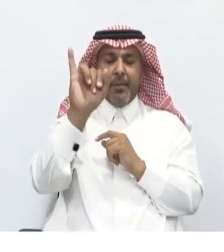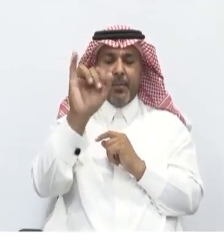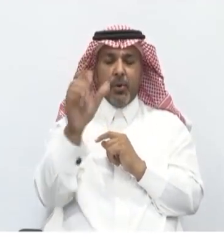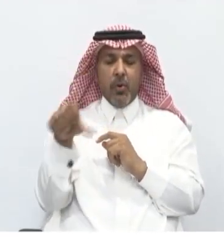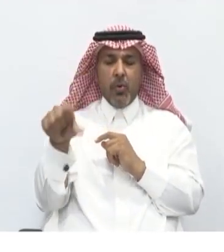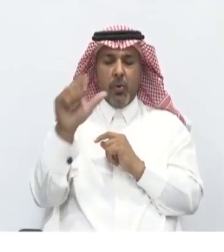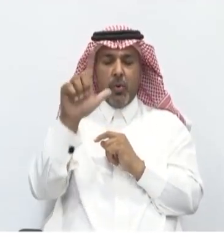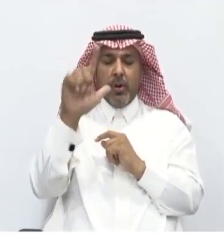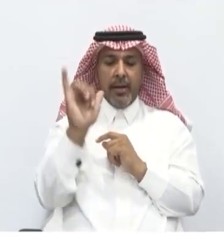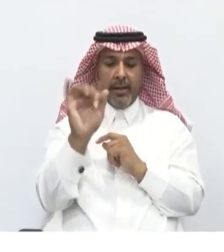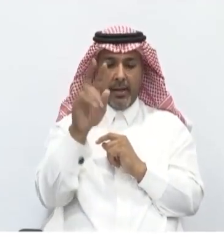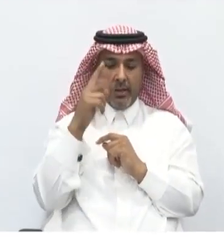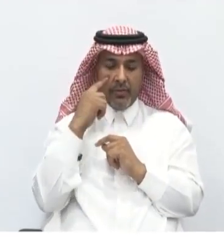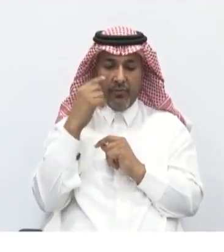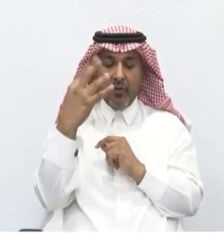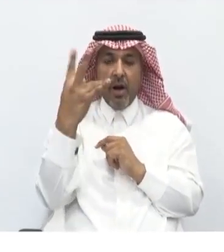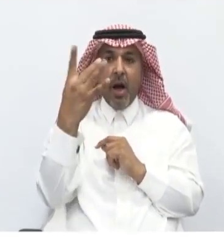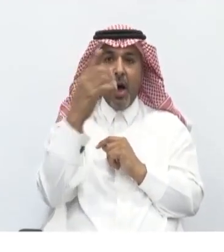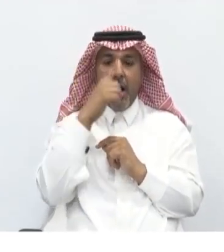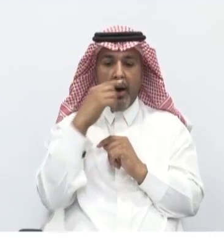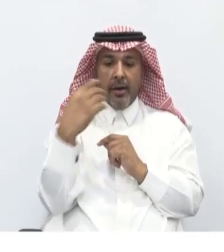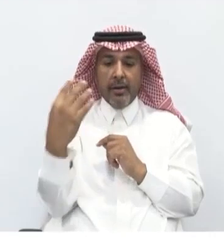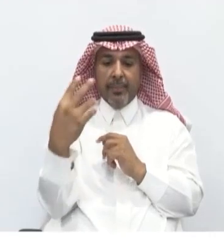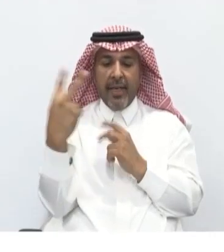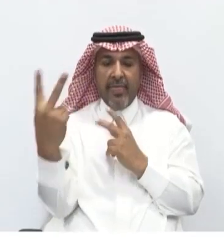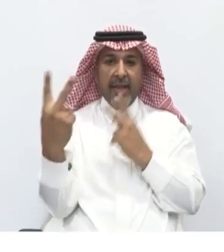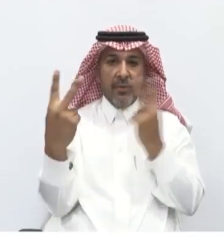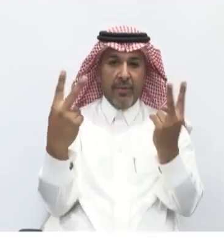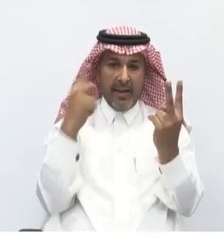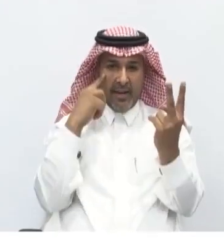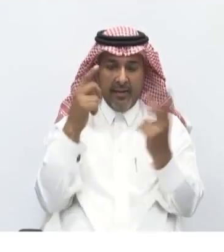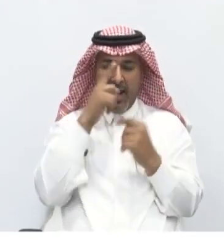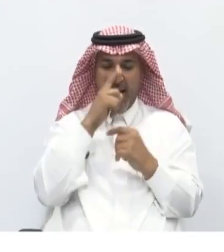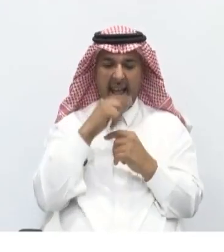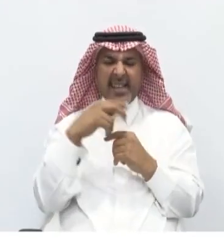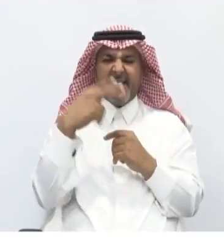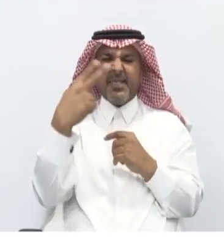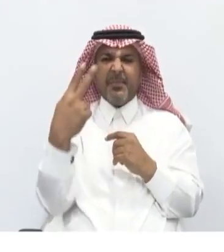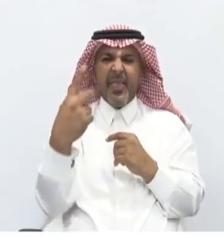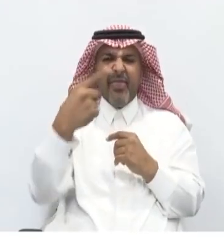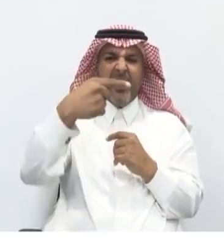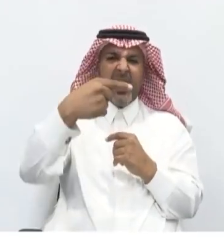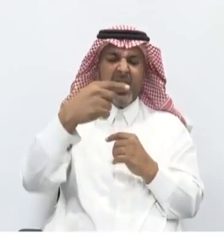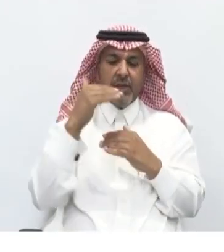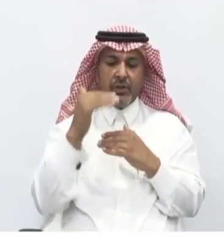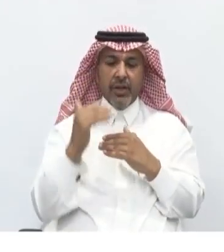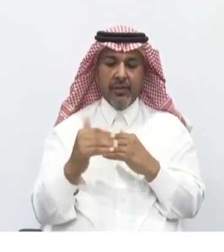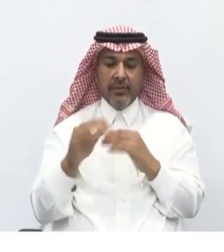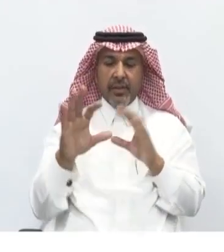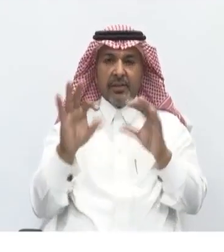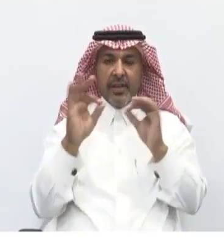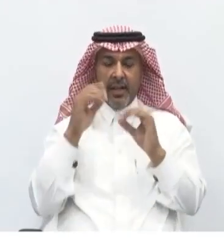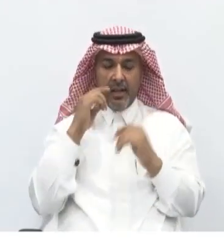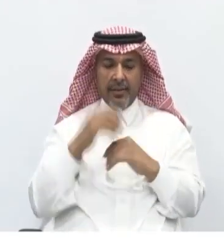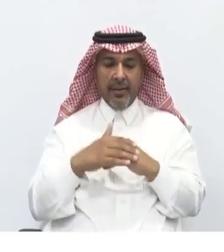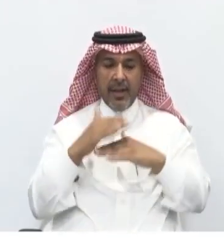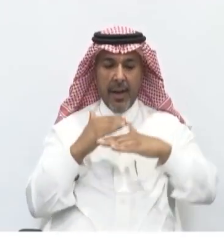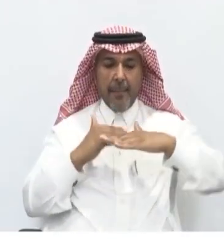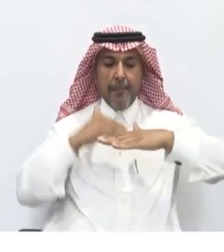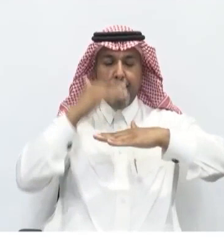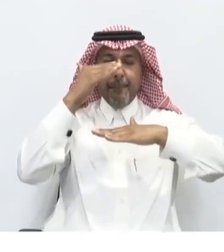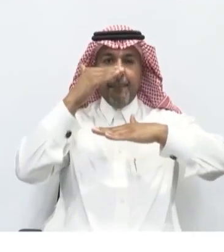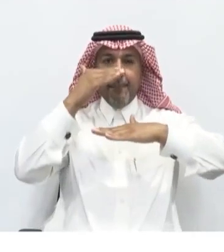مواد ثنتين متفاعله ثنتين ناتجه سيعطيني 12 كسر لاحظ هنا ثبت البسط